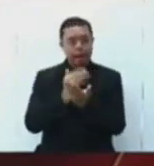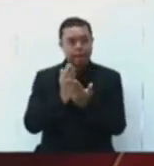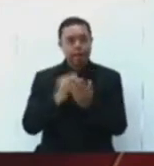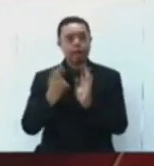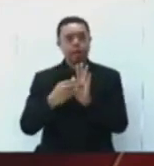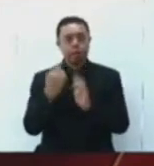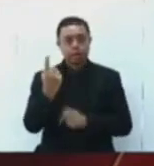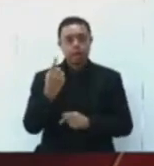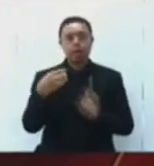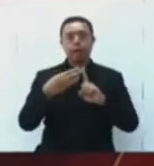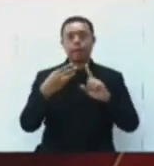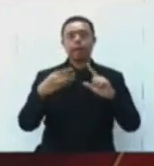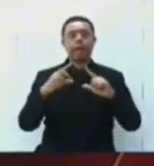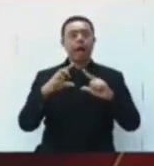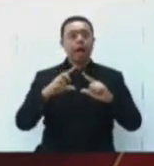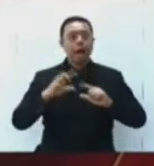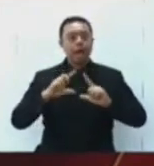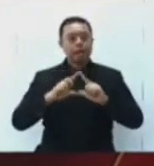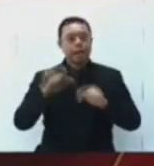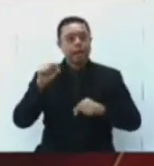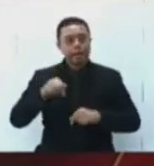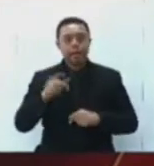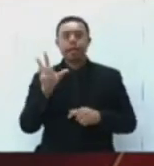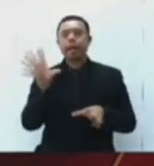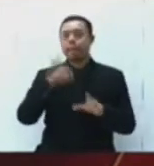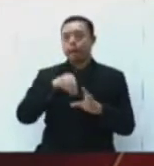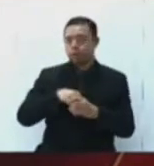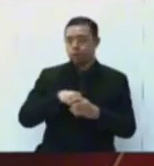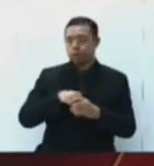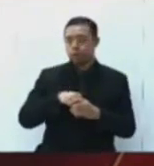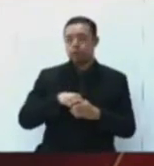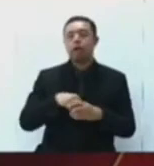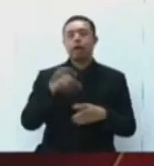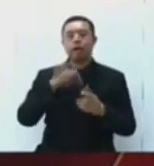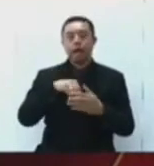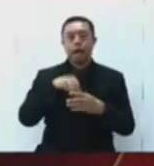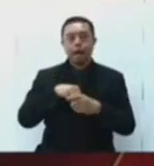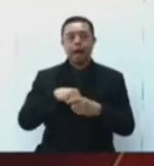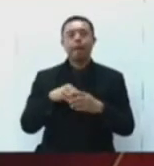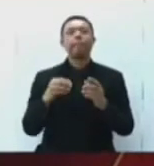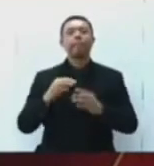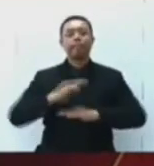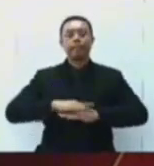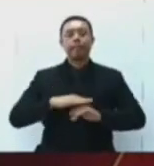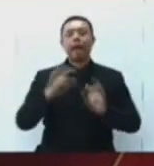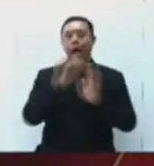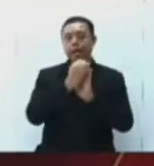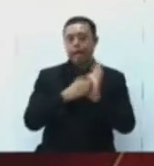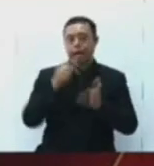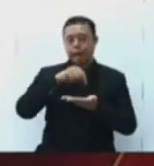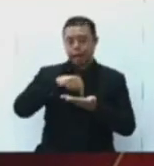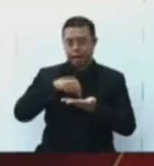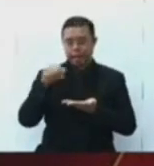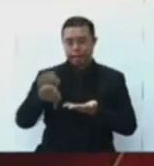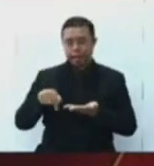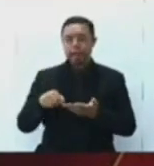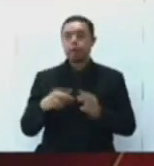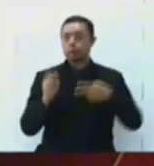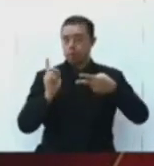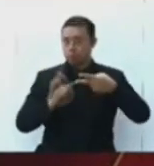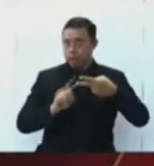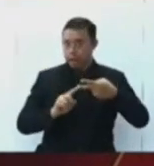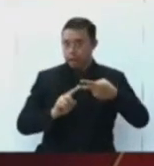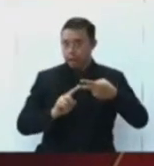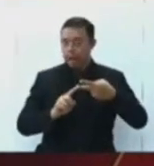lampiran sat berita acara ini yang merupakan bagian tidak terpisahkan dari berita acara ini